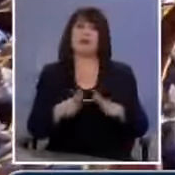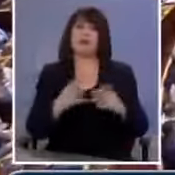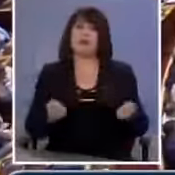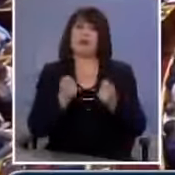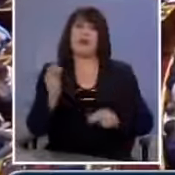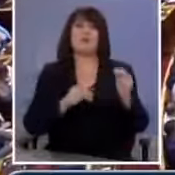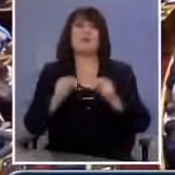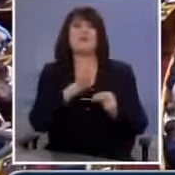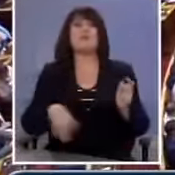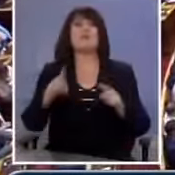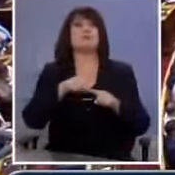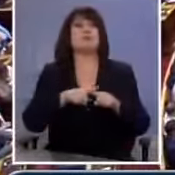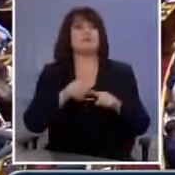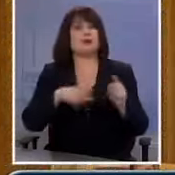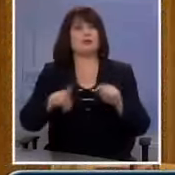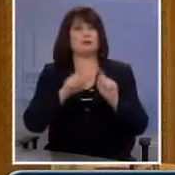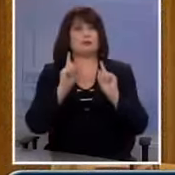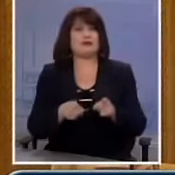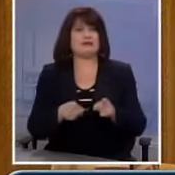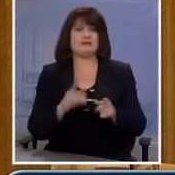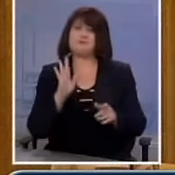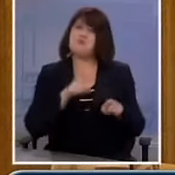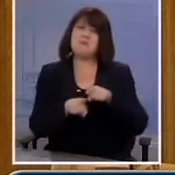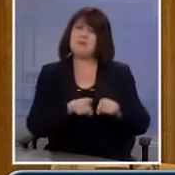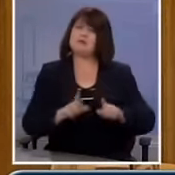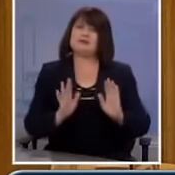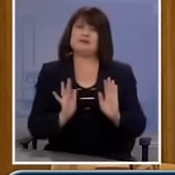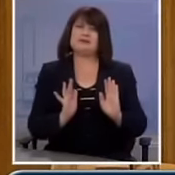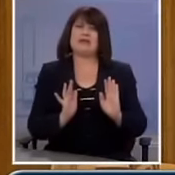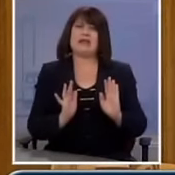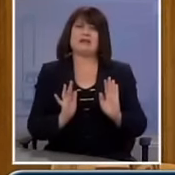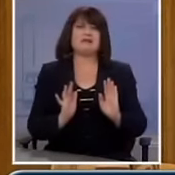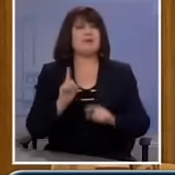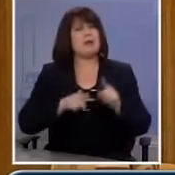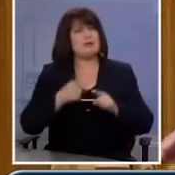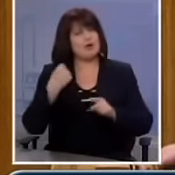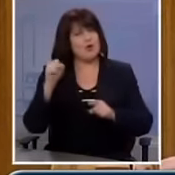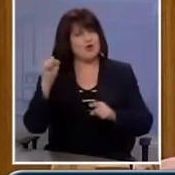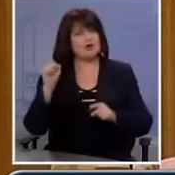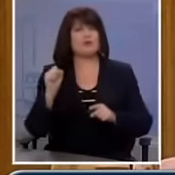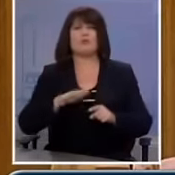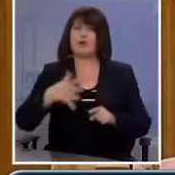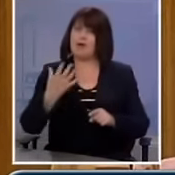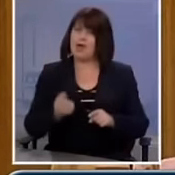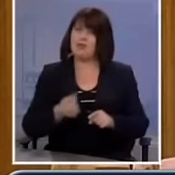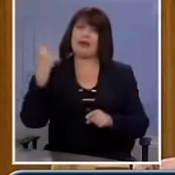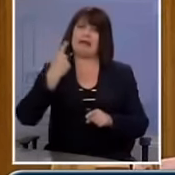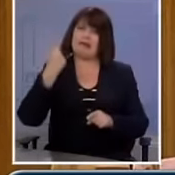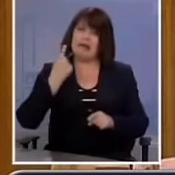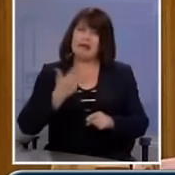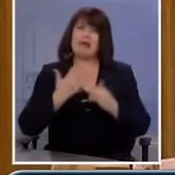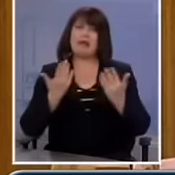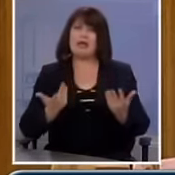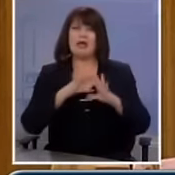διεξαγωγή του δημοψηφίσματος, ανεξάρτητα από τις εύλογες συστάσεις, την κριτική ή και